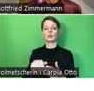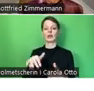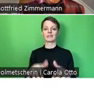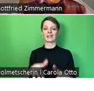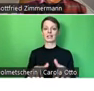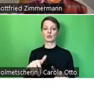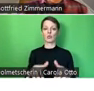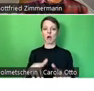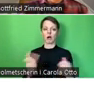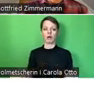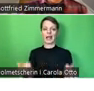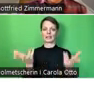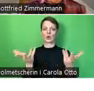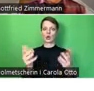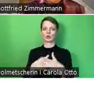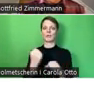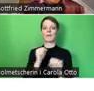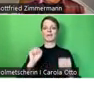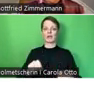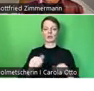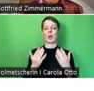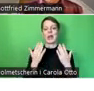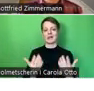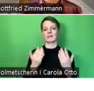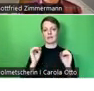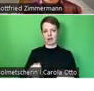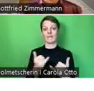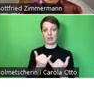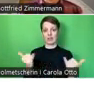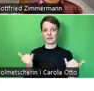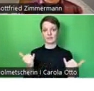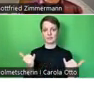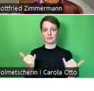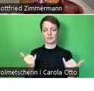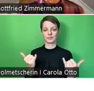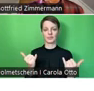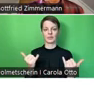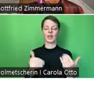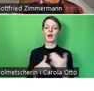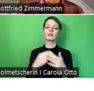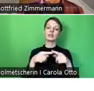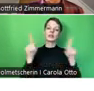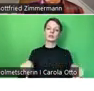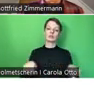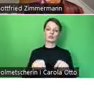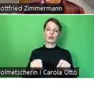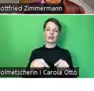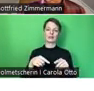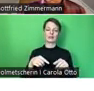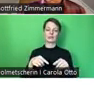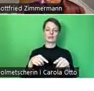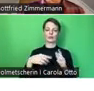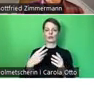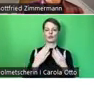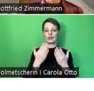Tastatur erzeugen und bearbeiten kann und lesen kann und wie man einen Screenreader einsetzt zusammen